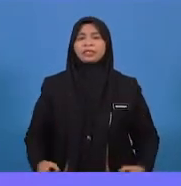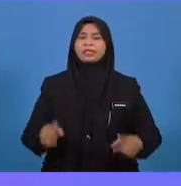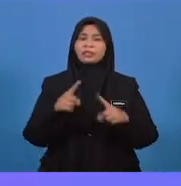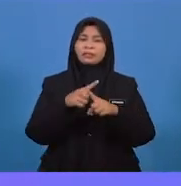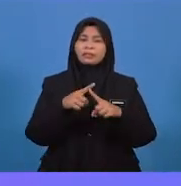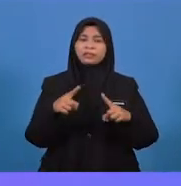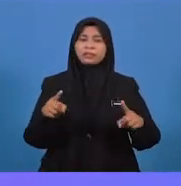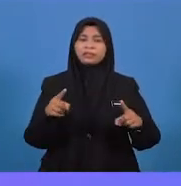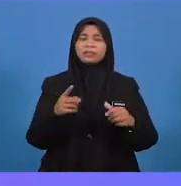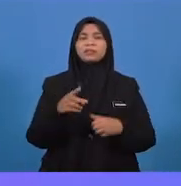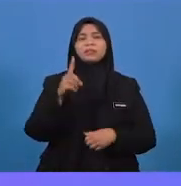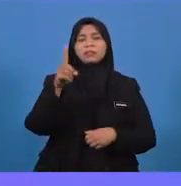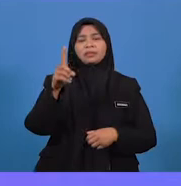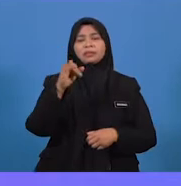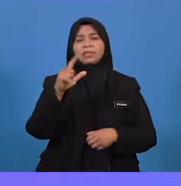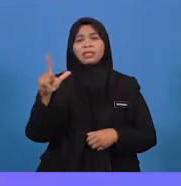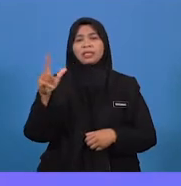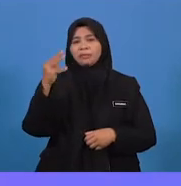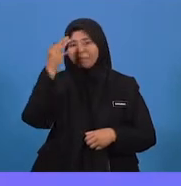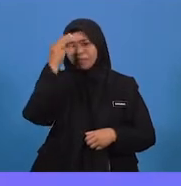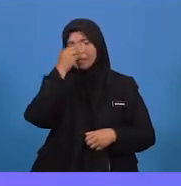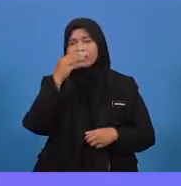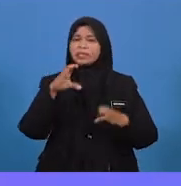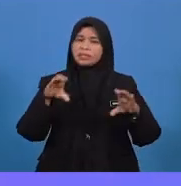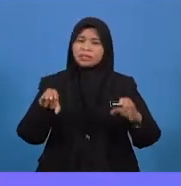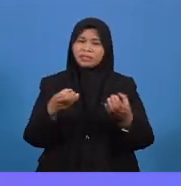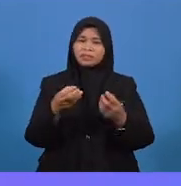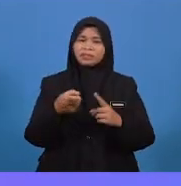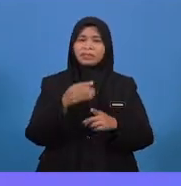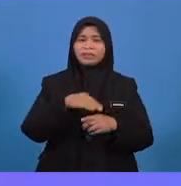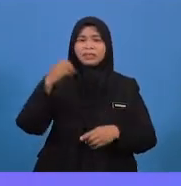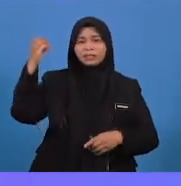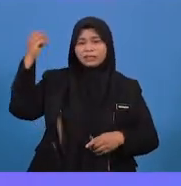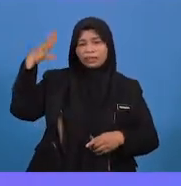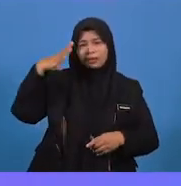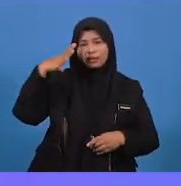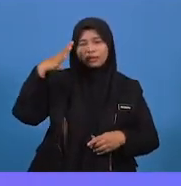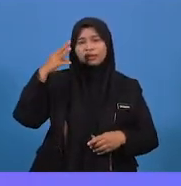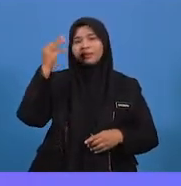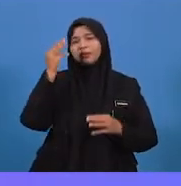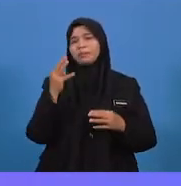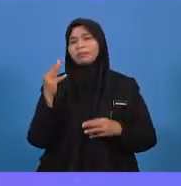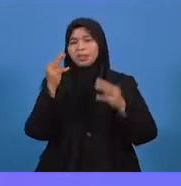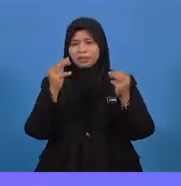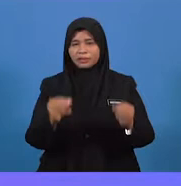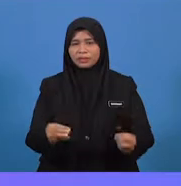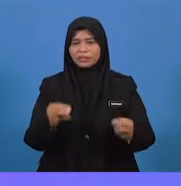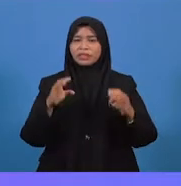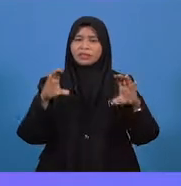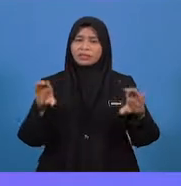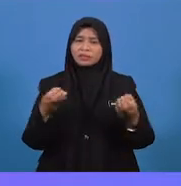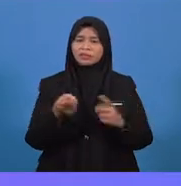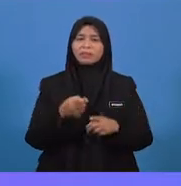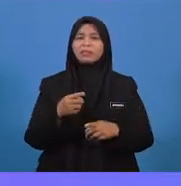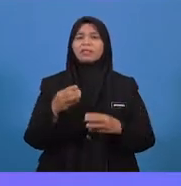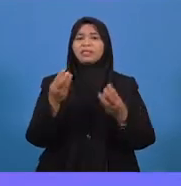perbezaan pertama ialah malaikat dicipta daripada cahaya, manakala manusia dicipta